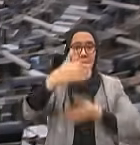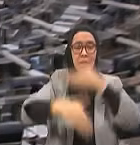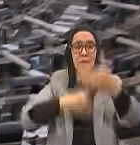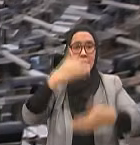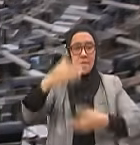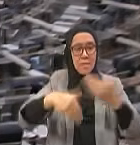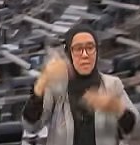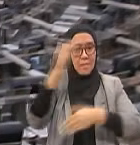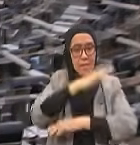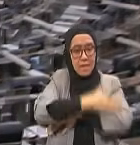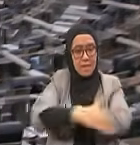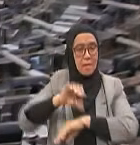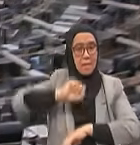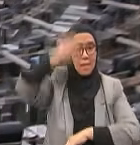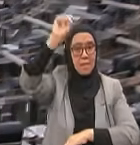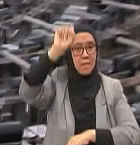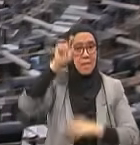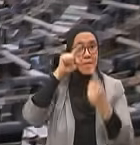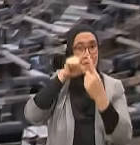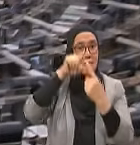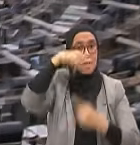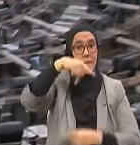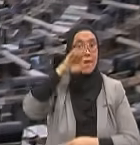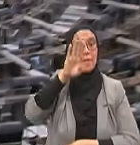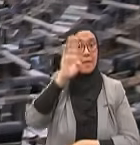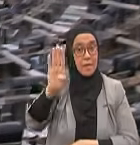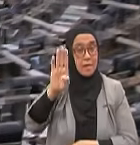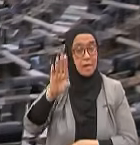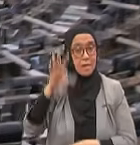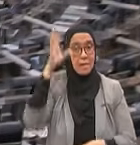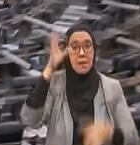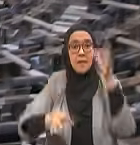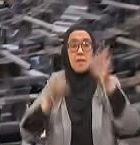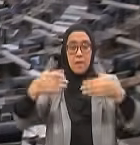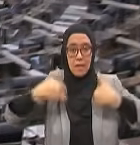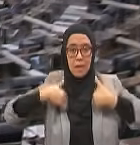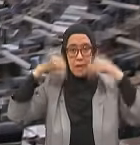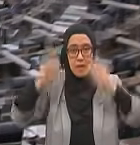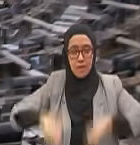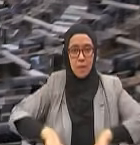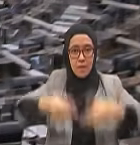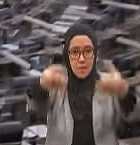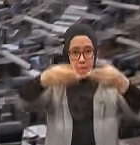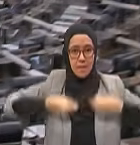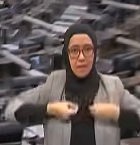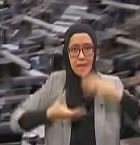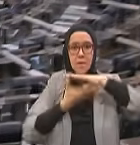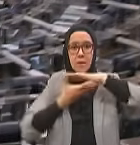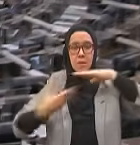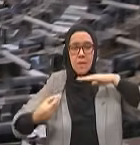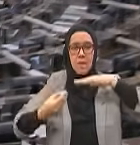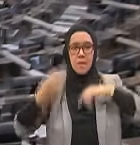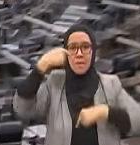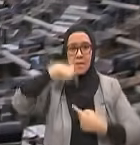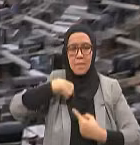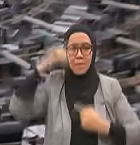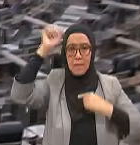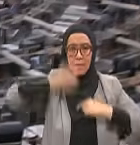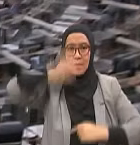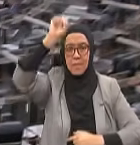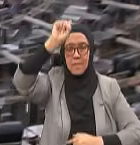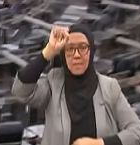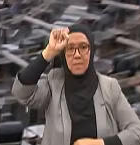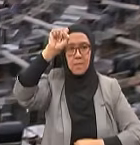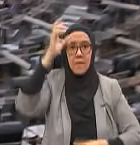bersatu Kalau ada Bolehkah kerajaan membagi Celine kepada negeri Sabah dan Kalau tidak ada